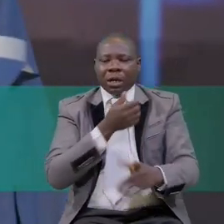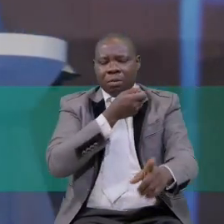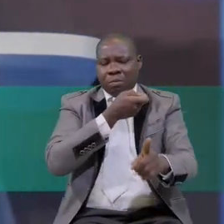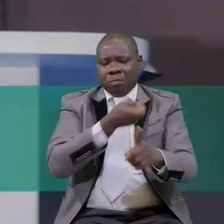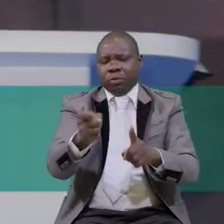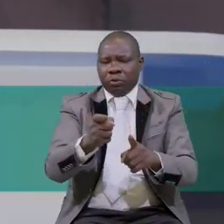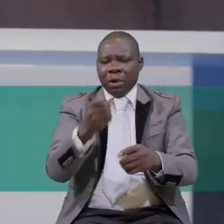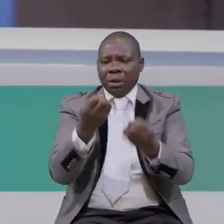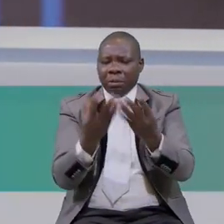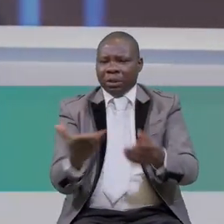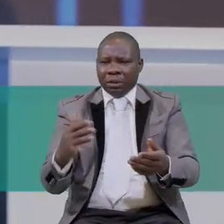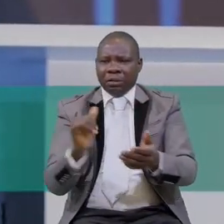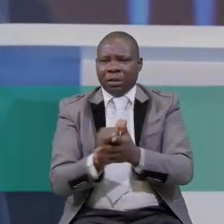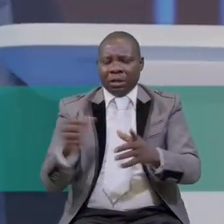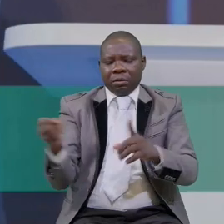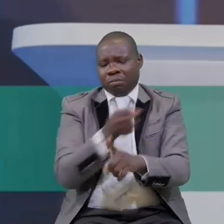renvoyer libres les opprimés, ceux